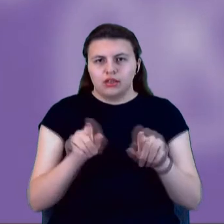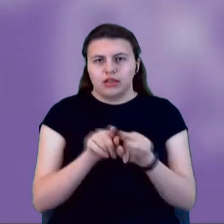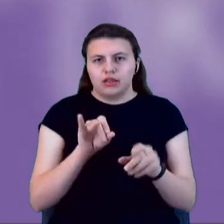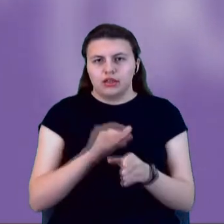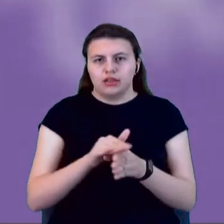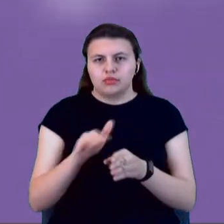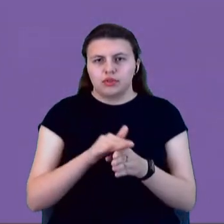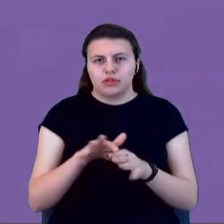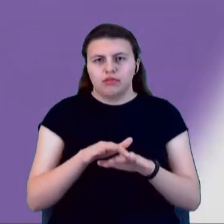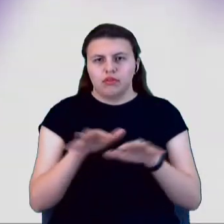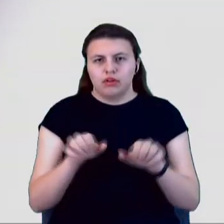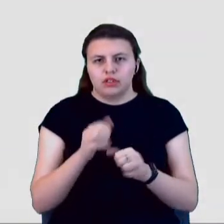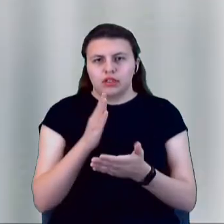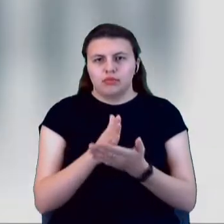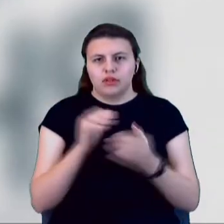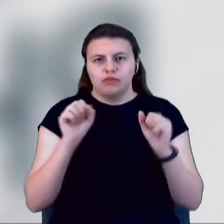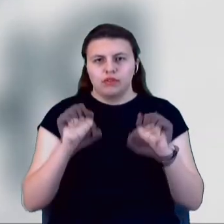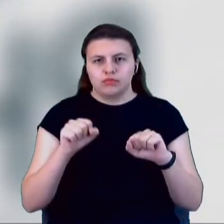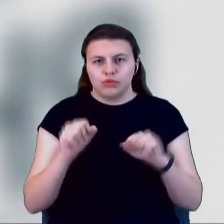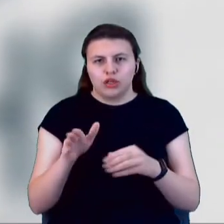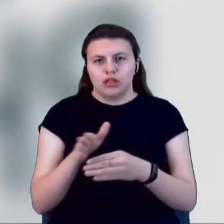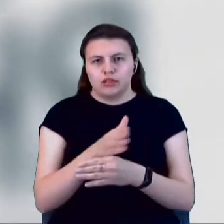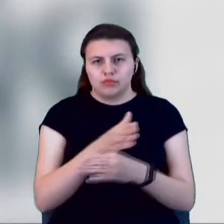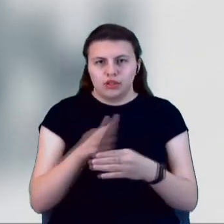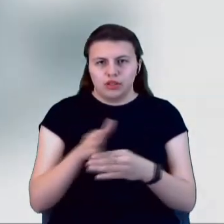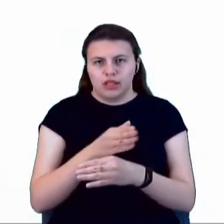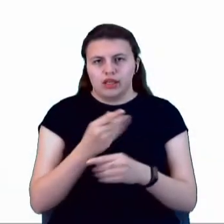власть имеет возможность распределять эти ресурсы.